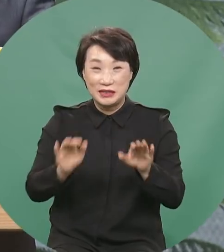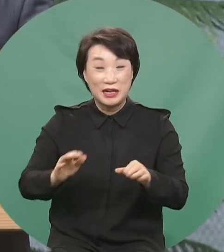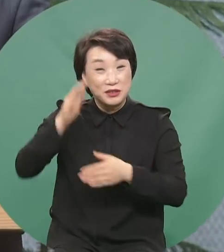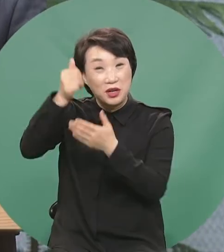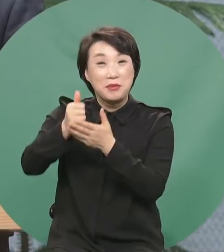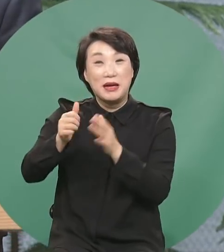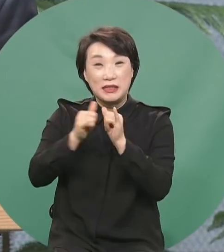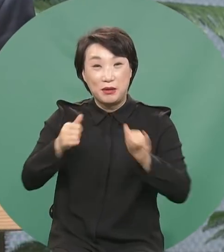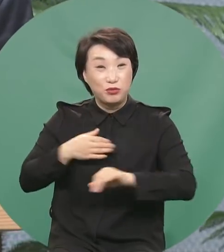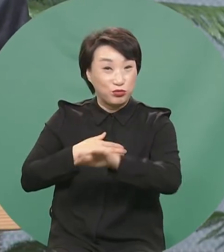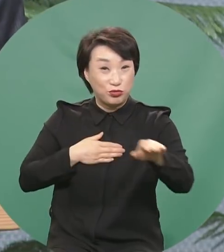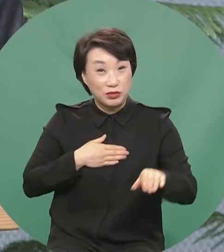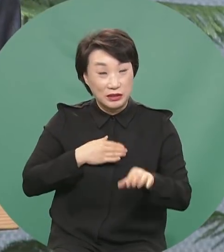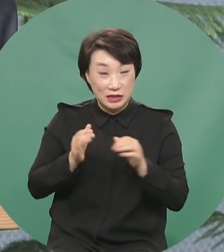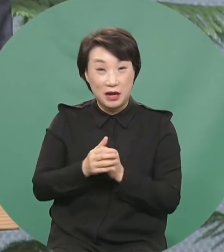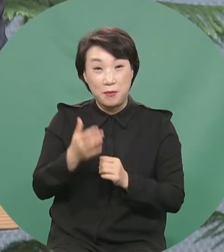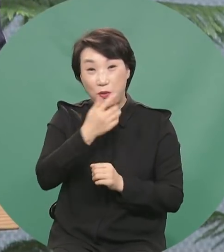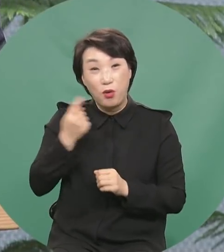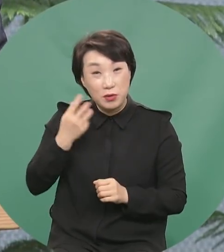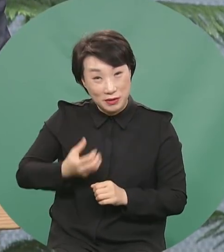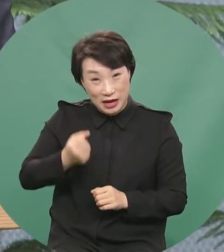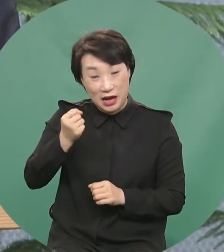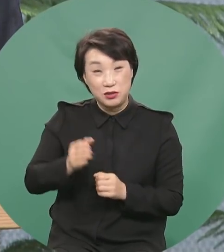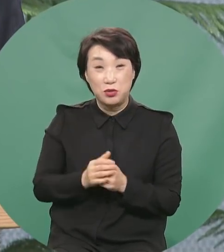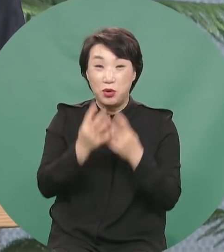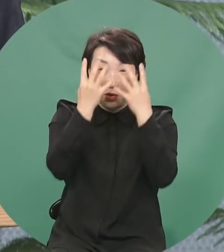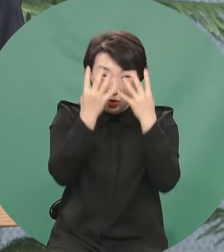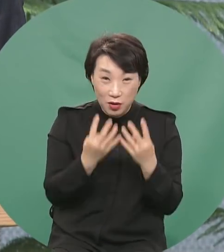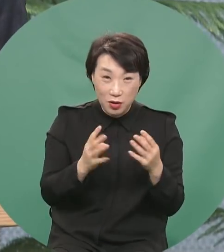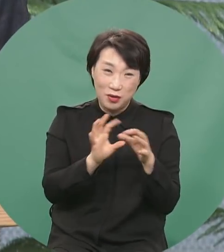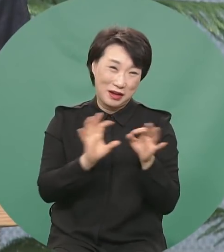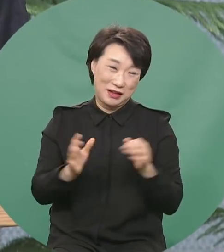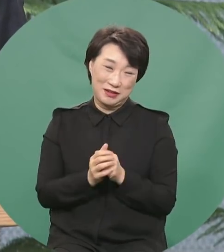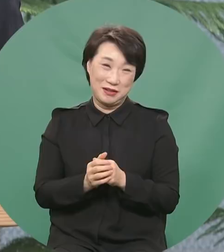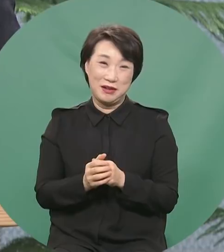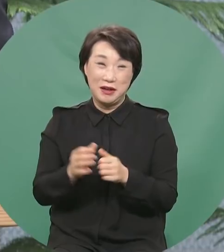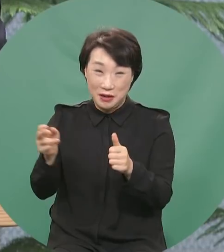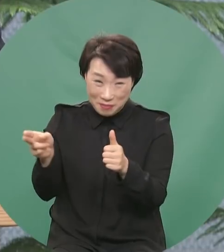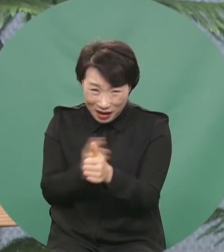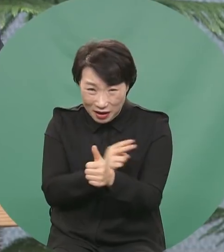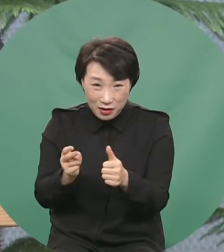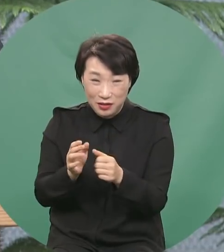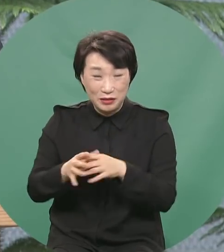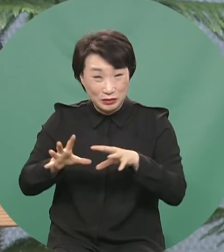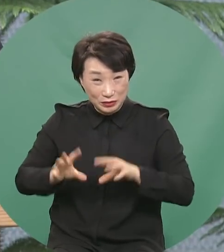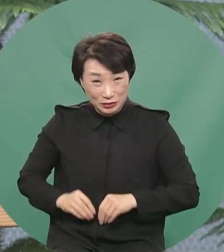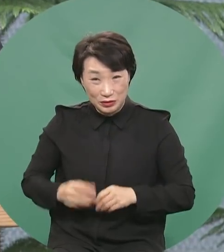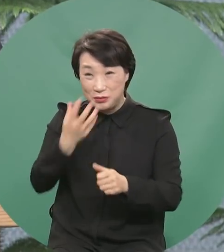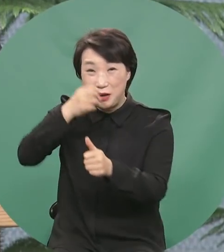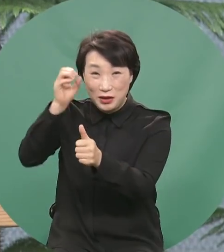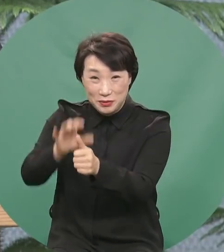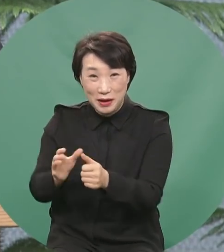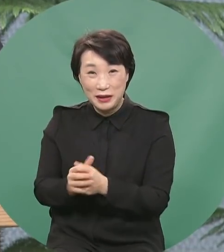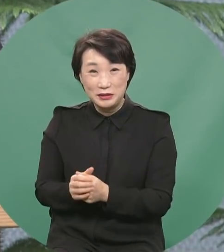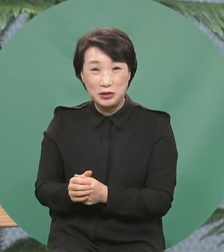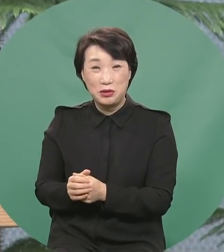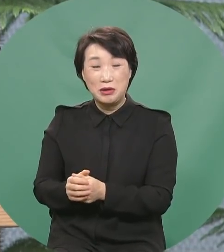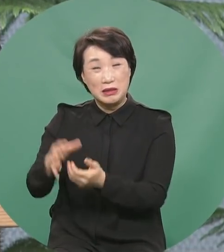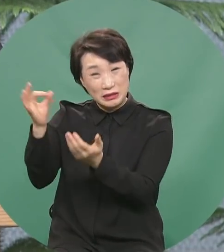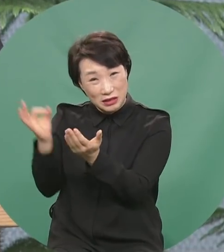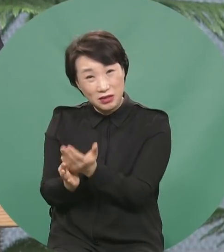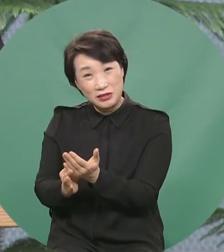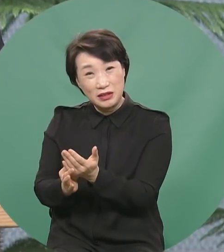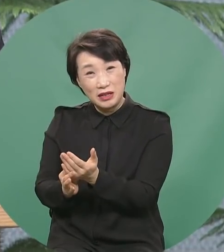가다 옥에 갇혀도 매를 맞아도 굶주려도 멸시받아도